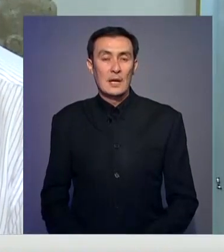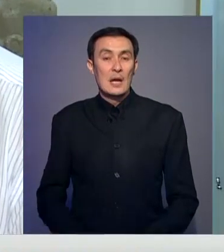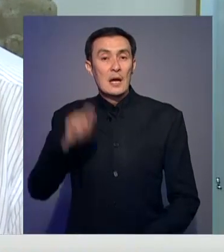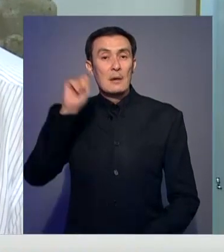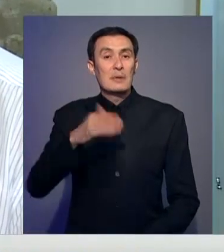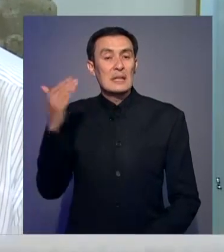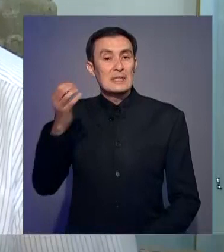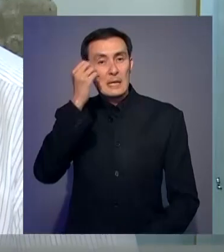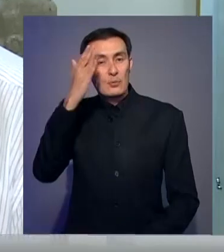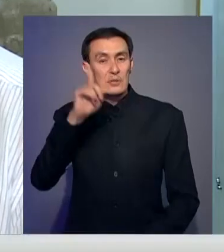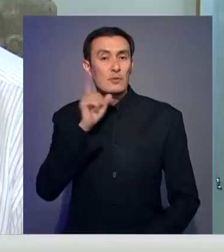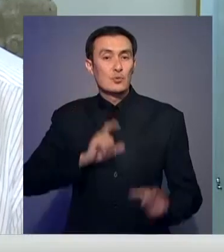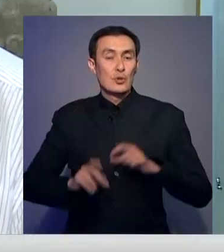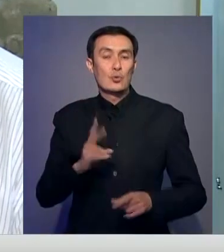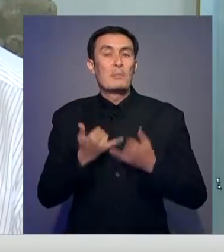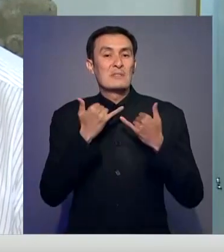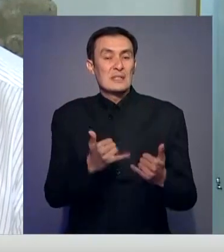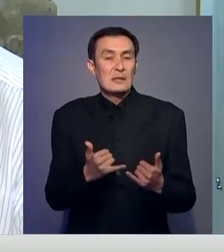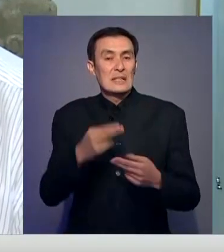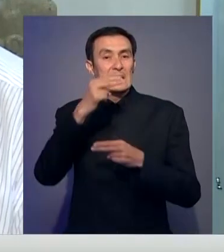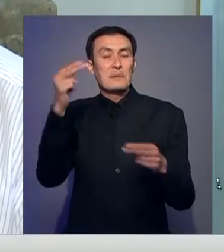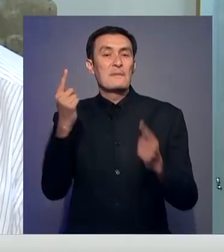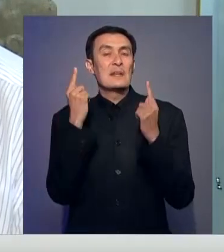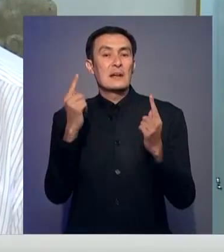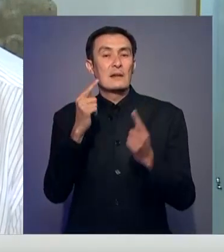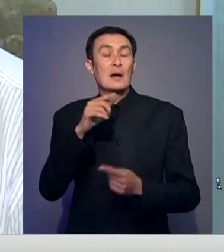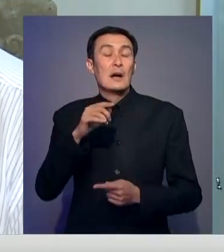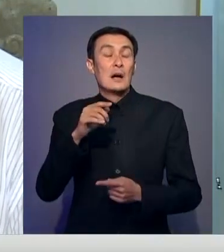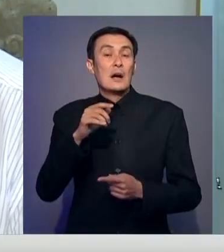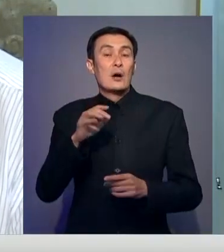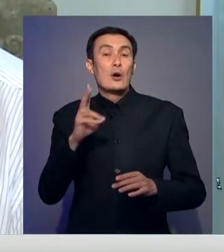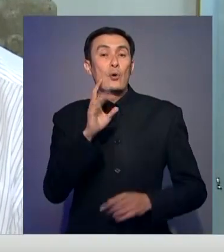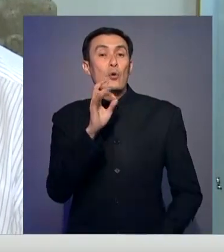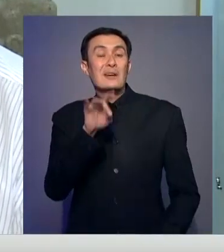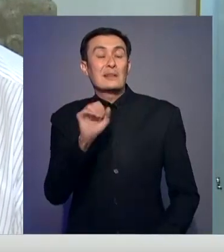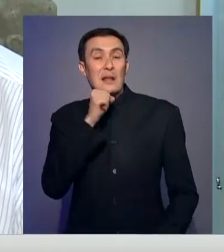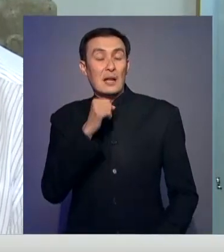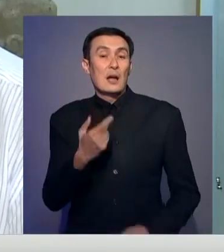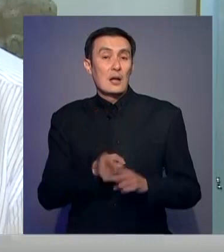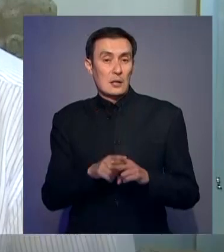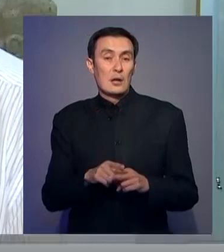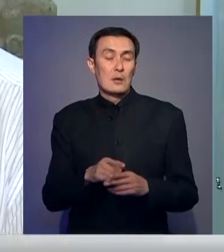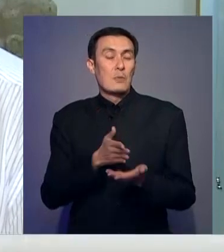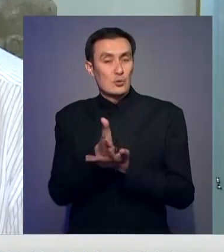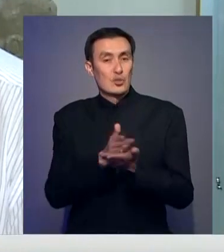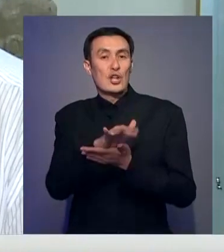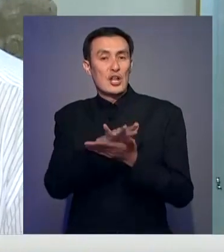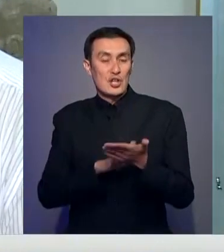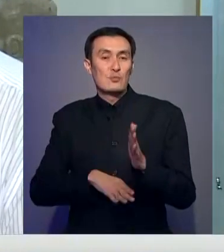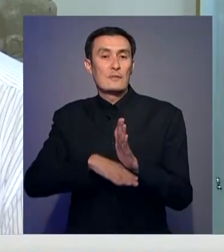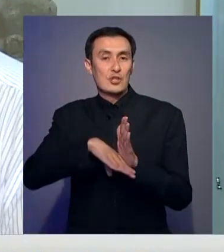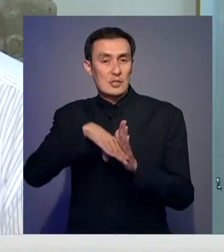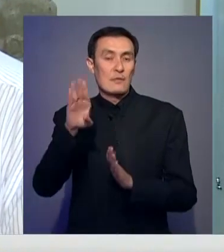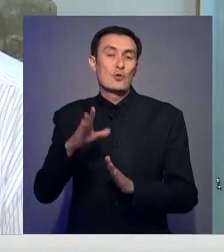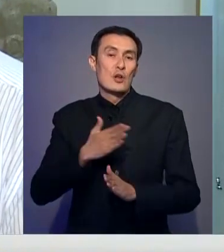Приезд японского студента, который посвятил себя теме великого тюркского мыслителя Коркыта Ата, считаю, послужит дальнейшему